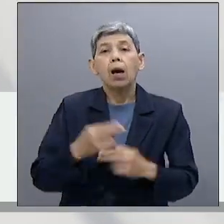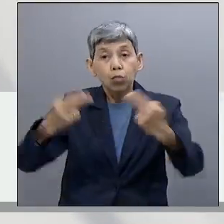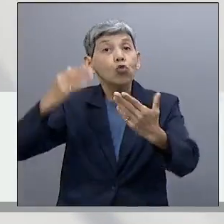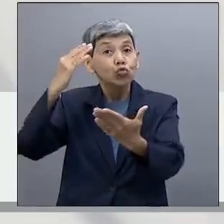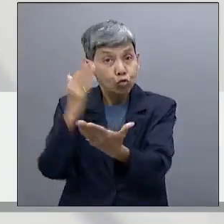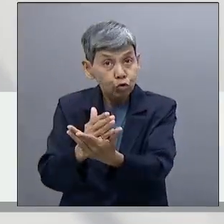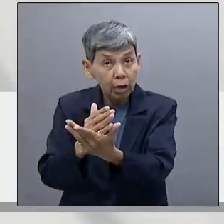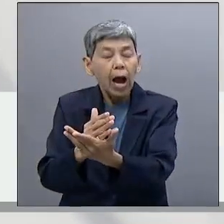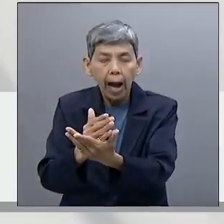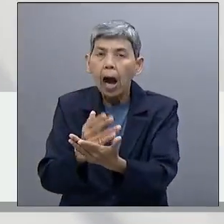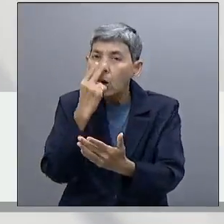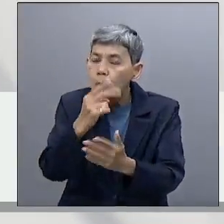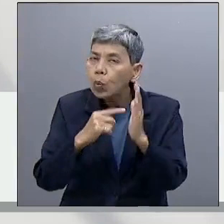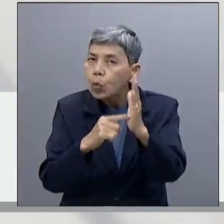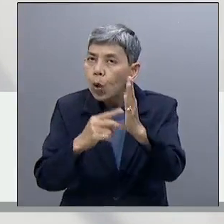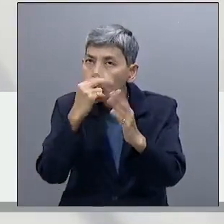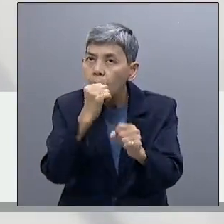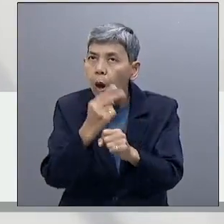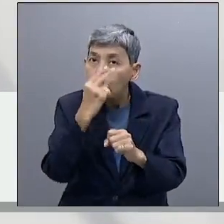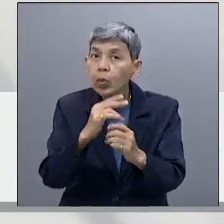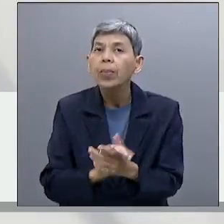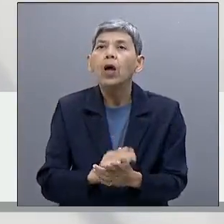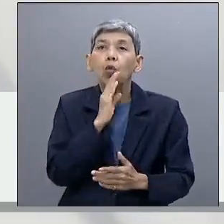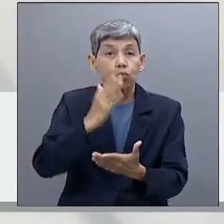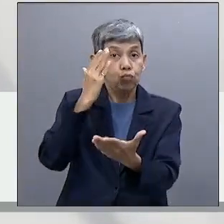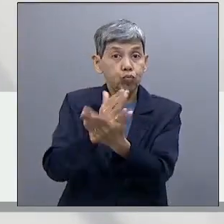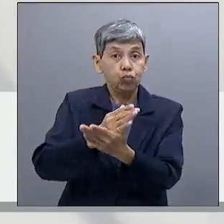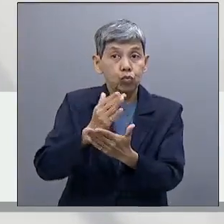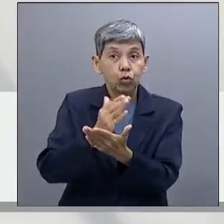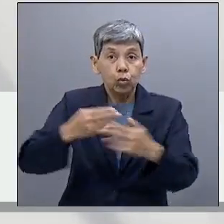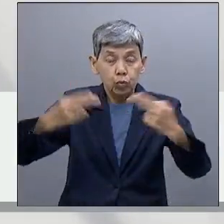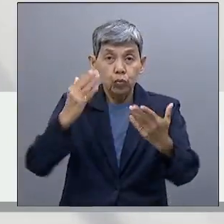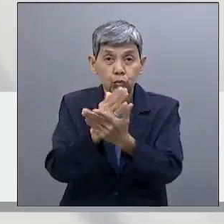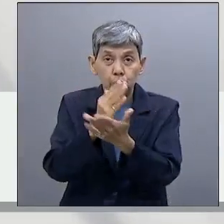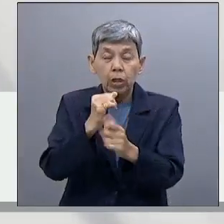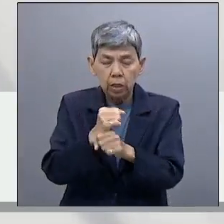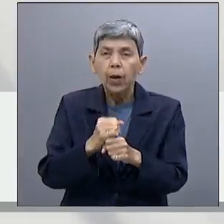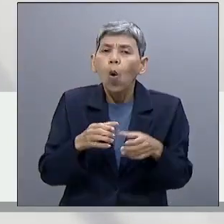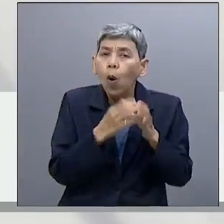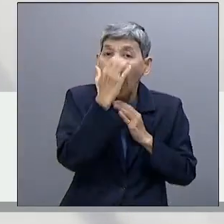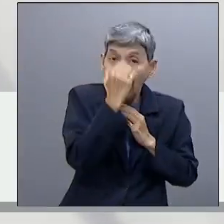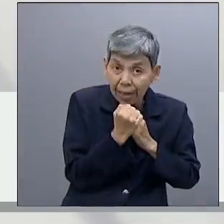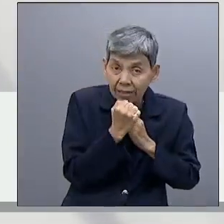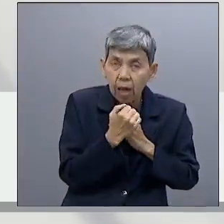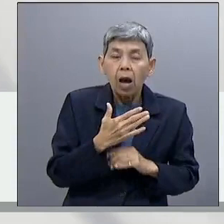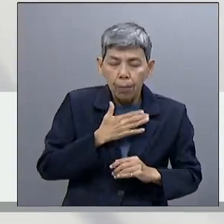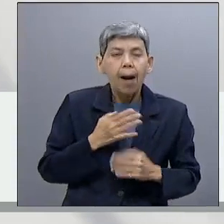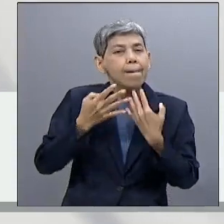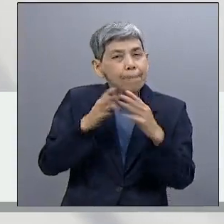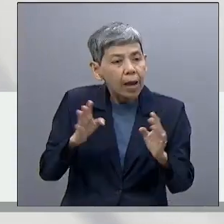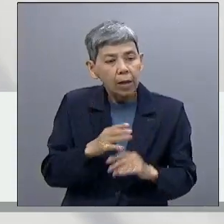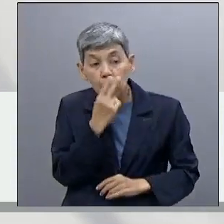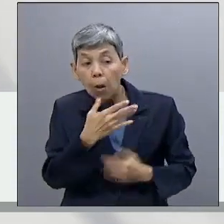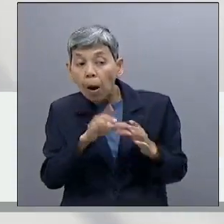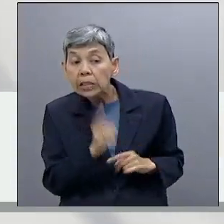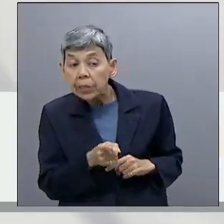นะครับมันพิสูจน์ได้2 อย่างพิสูจน์1ถ้าหยุดยิงจะได้ดูว่าฮามาสที่พูดว่าจะปล่อยเนี่ยปล่อยจริงมั้